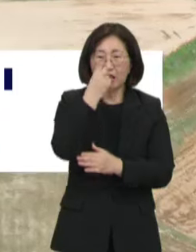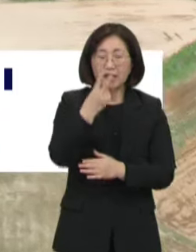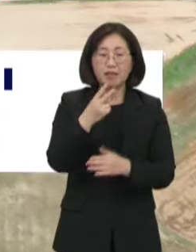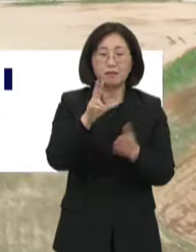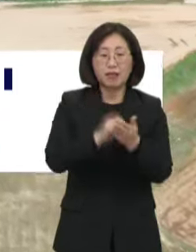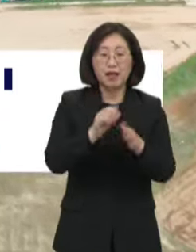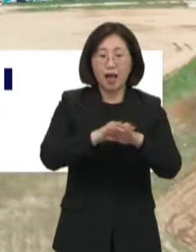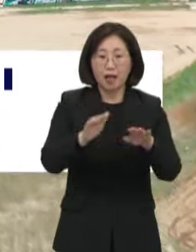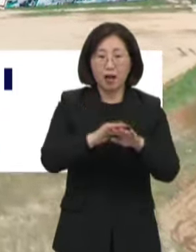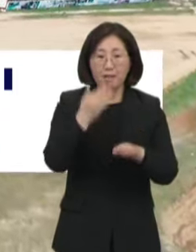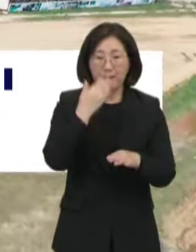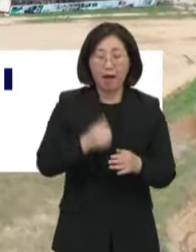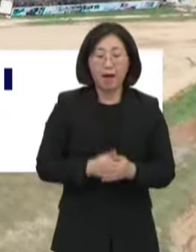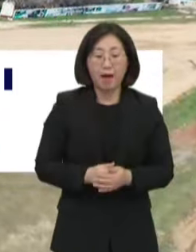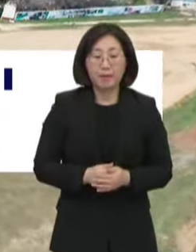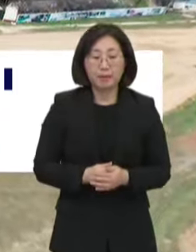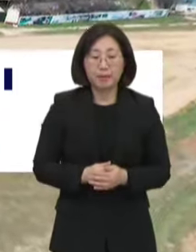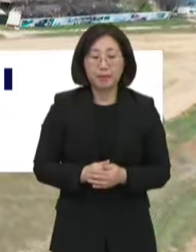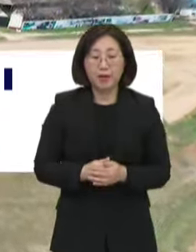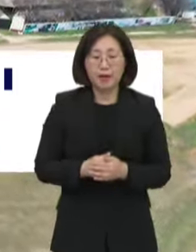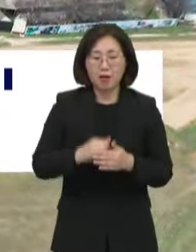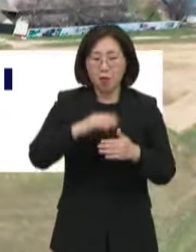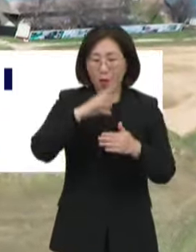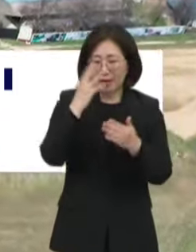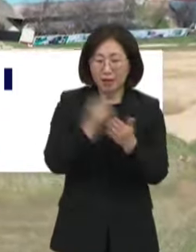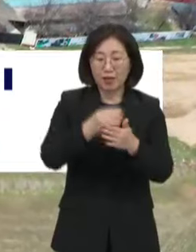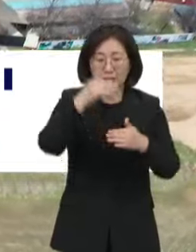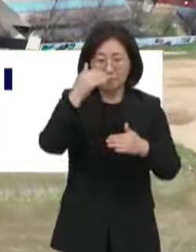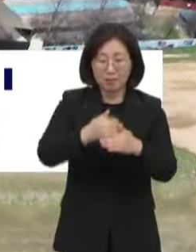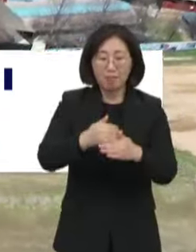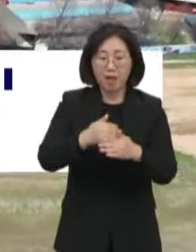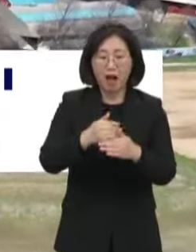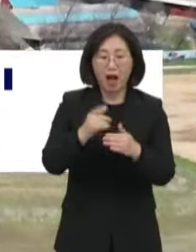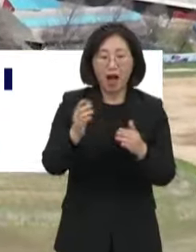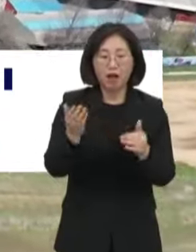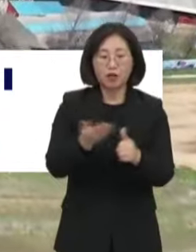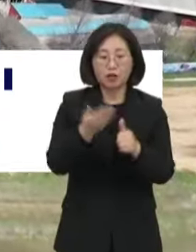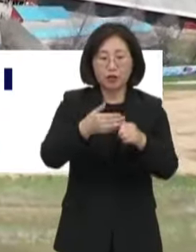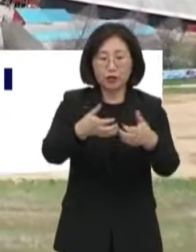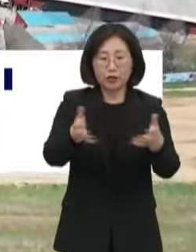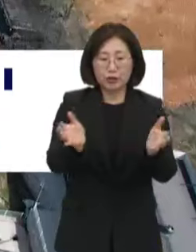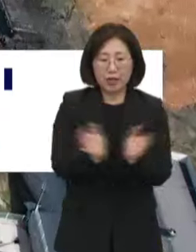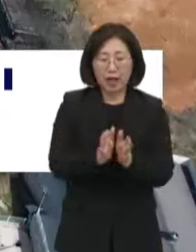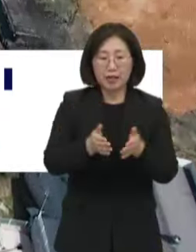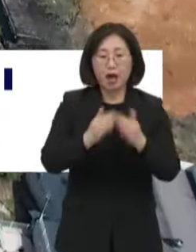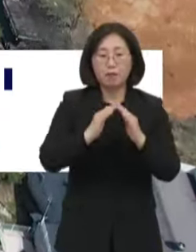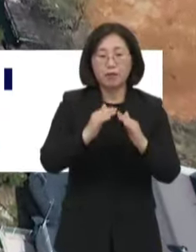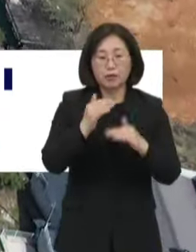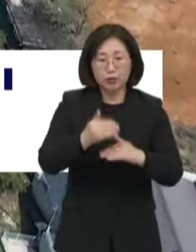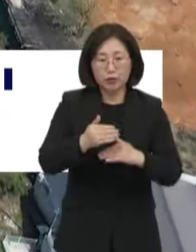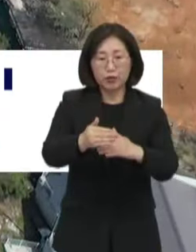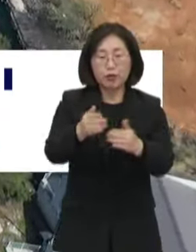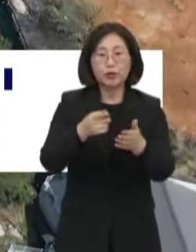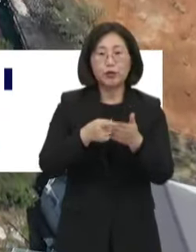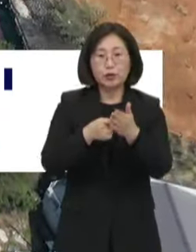밝혔습니다. 논산시는 완전 밀폐형 스마트 축사 구축 등 사업을 순차적으로 추진해